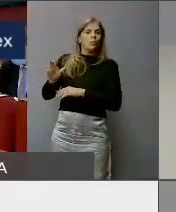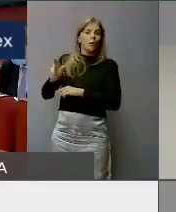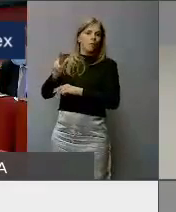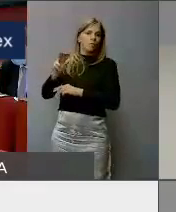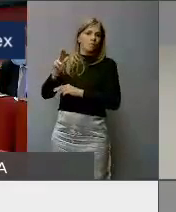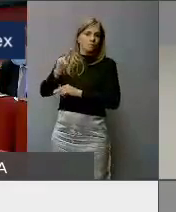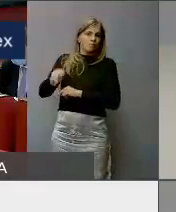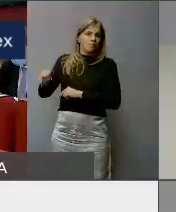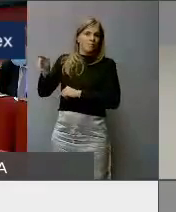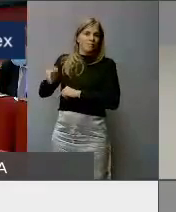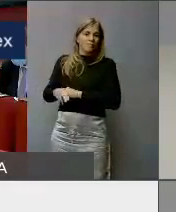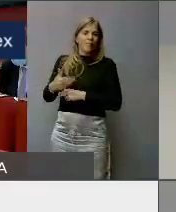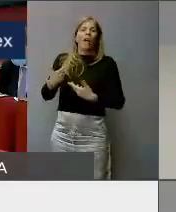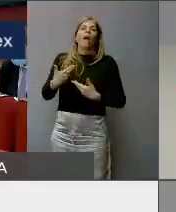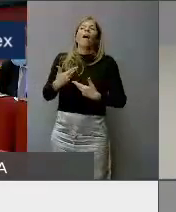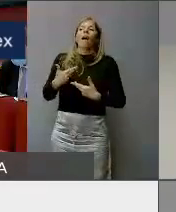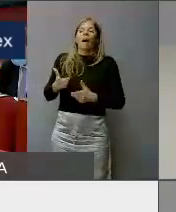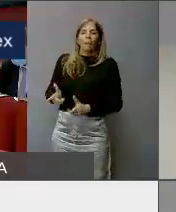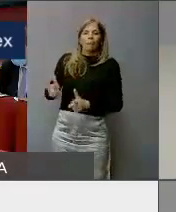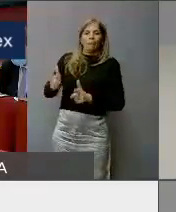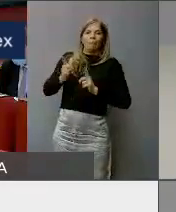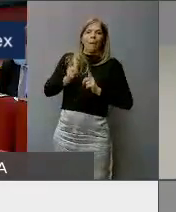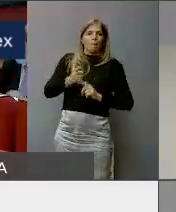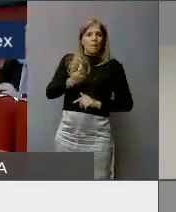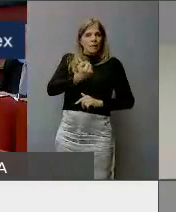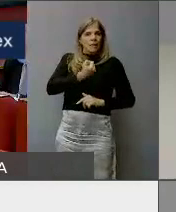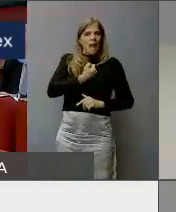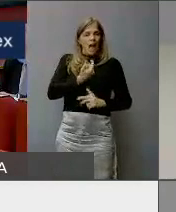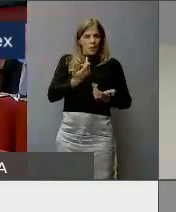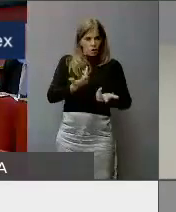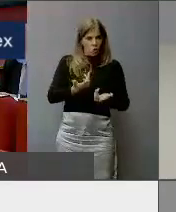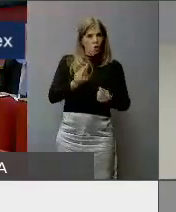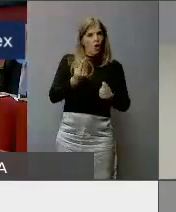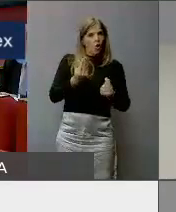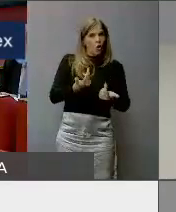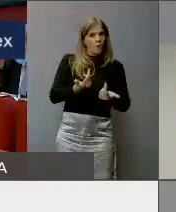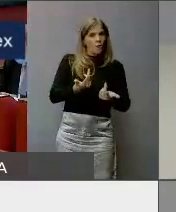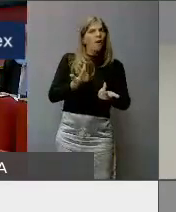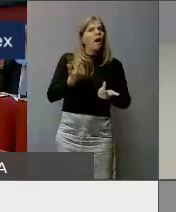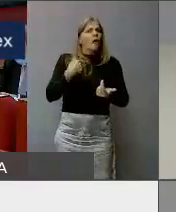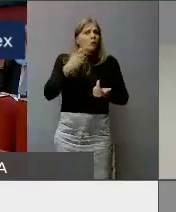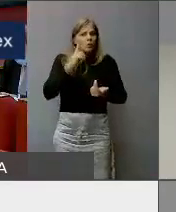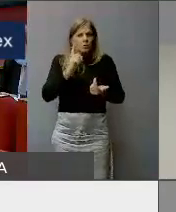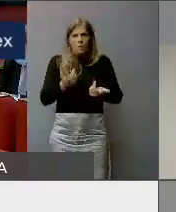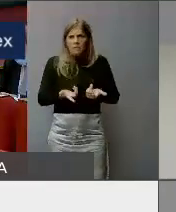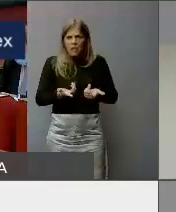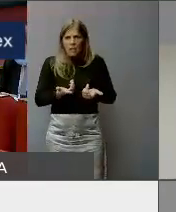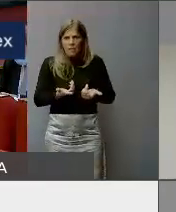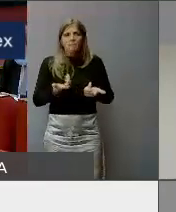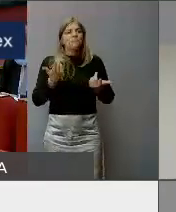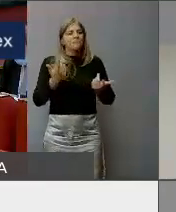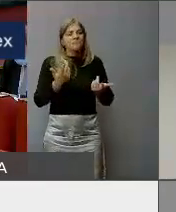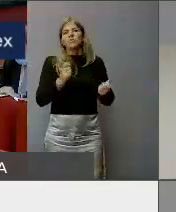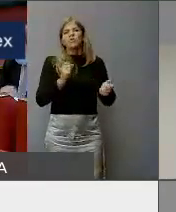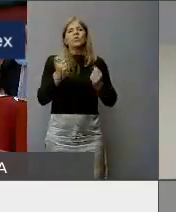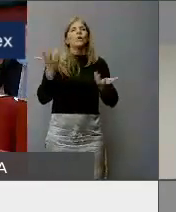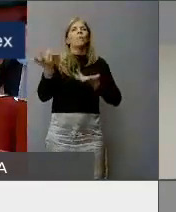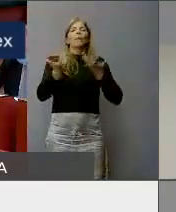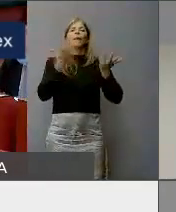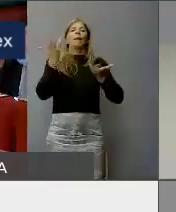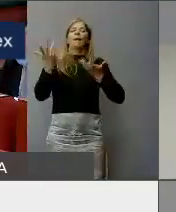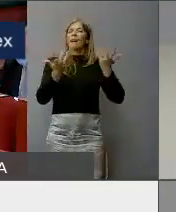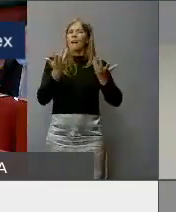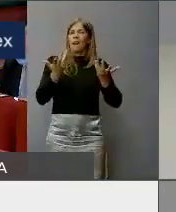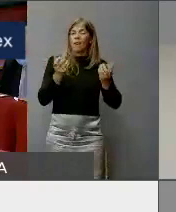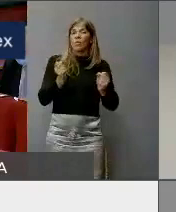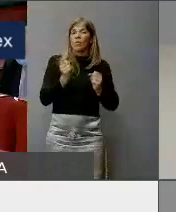ascoltare nei servizi sociali nelle aule di tribunale parlando con gli amici colloquiato e non si può semplificare questo modo perché